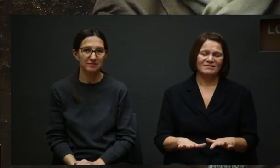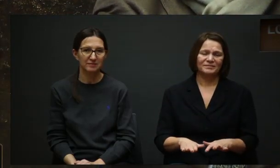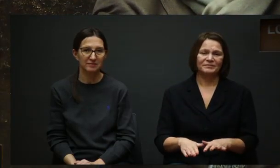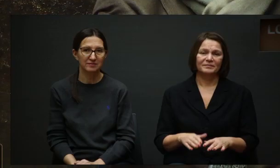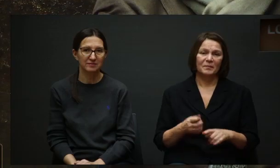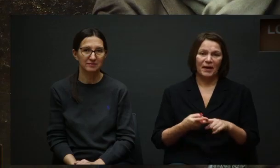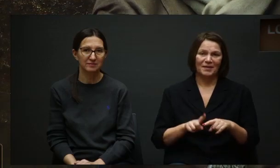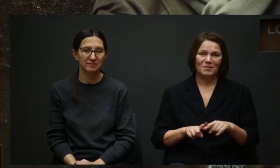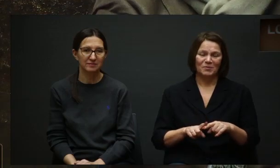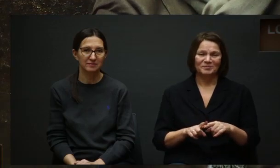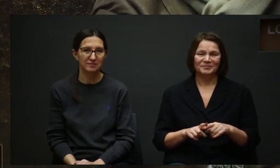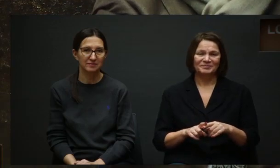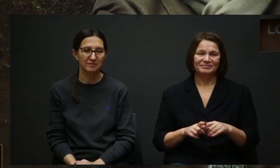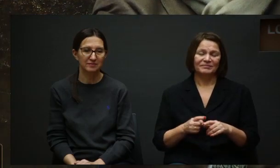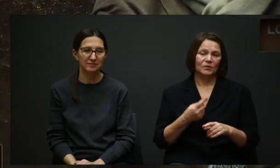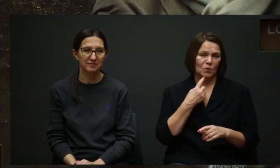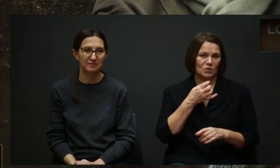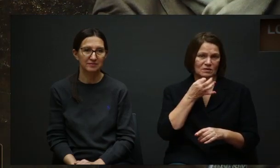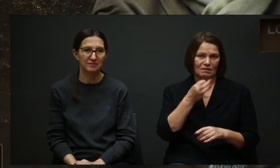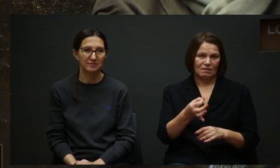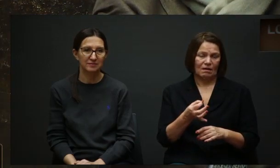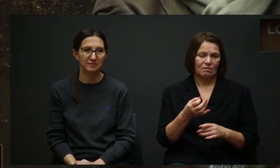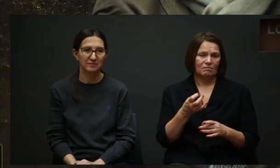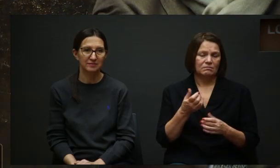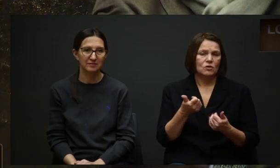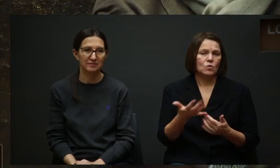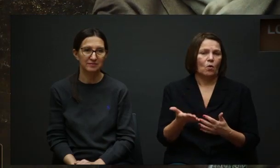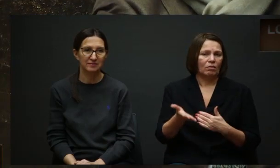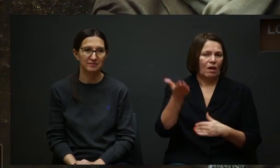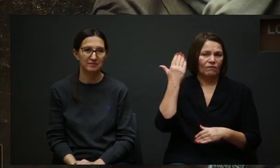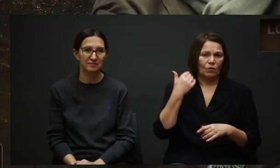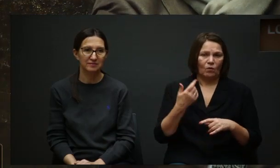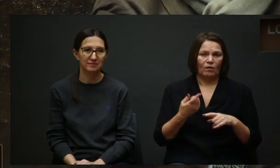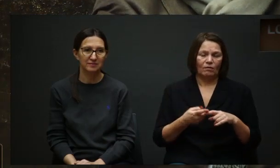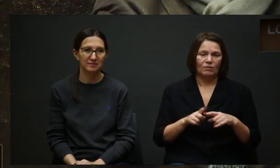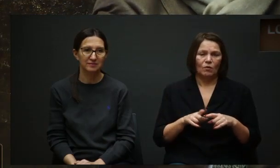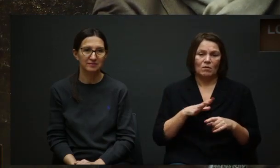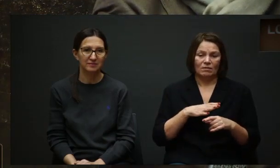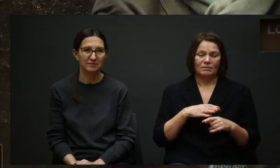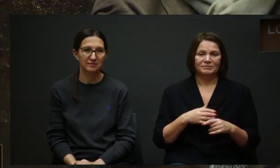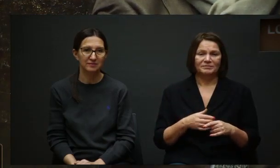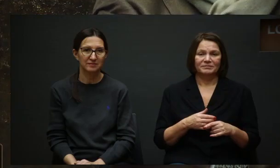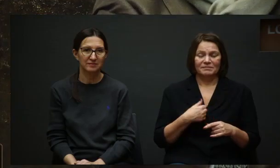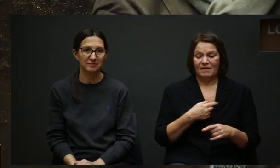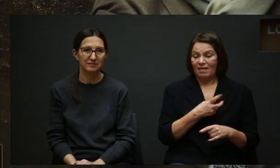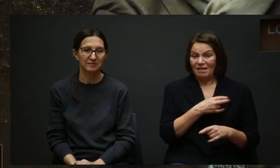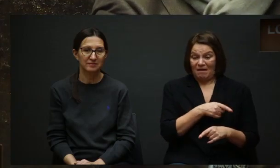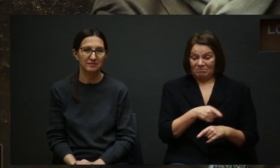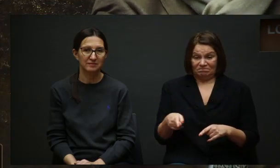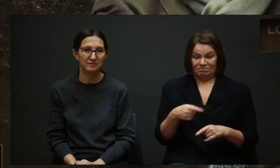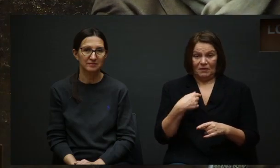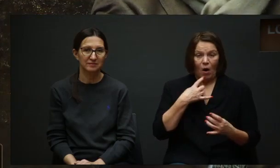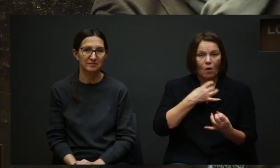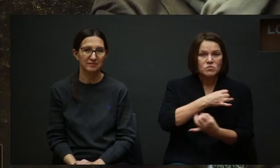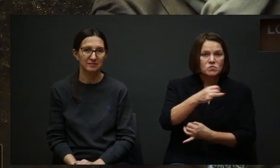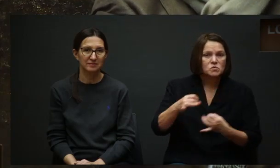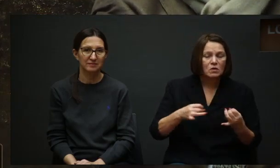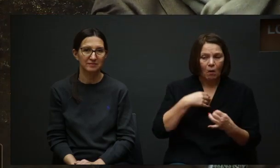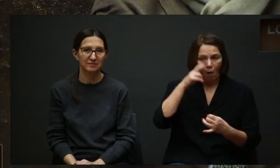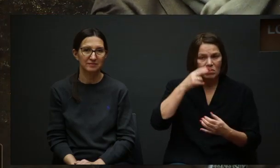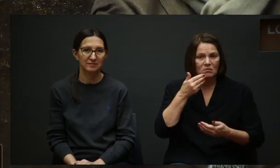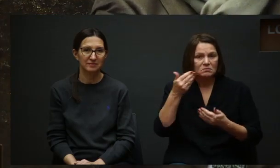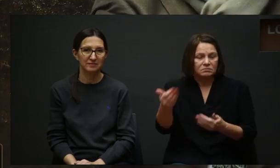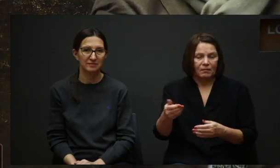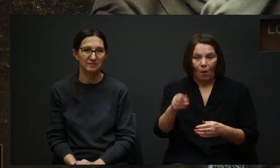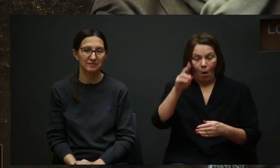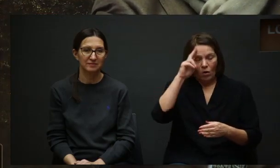Поэтому трудно сказать, насколько давно я в нем бываю. Мы ему на днях обсуждали, когда я тут появился. Отец тоже не помню, когда он